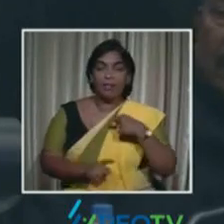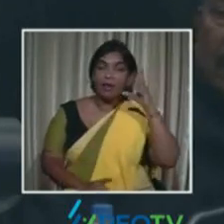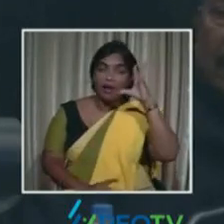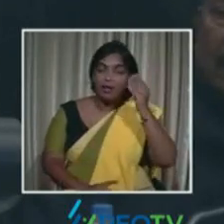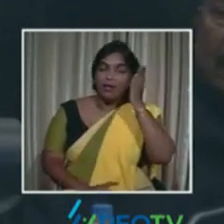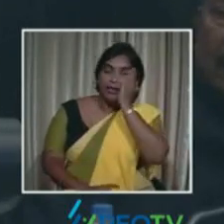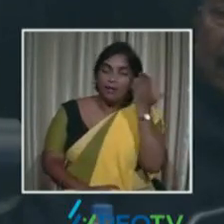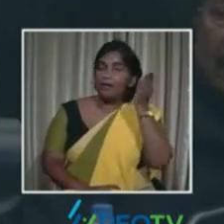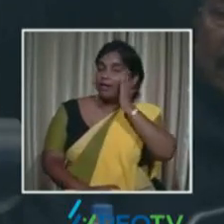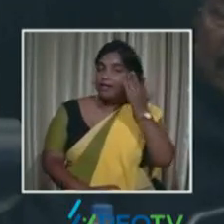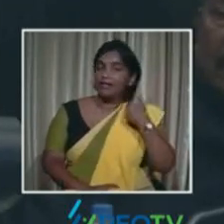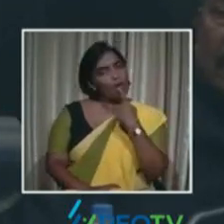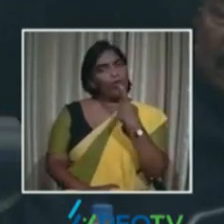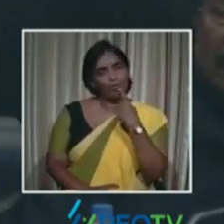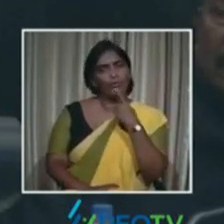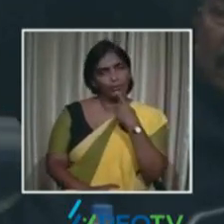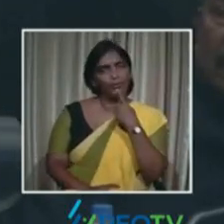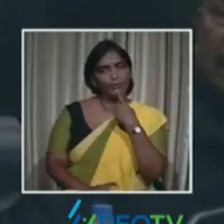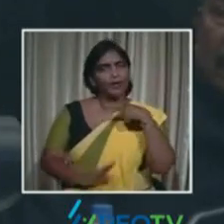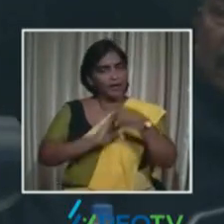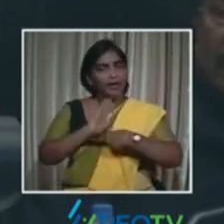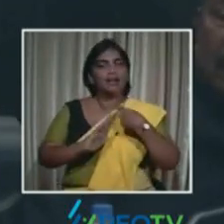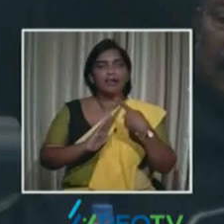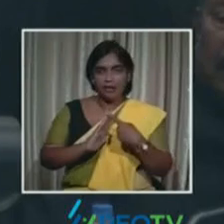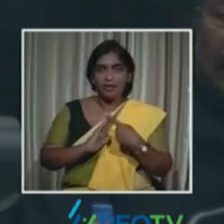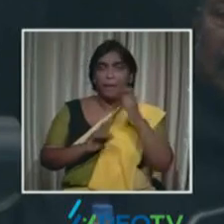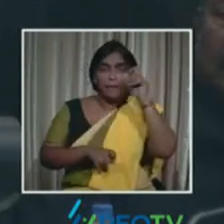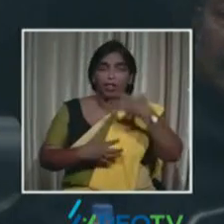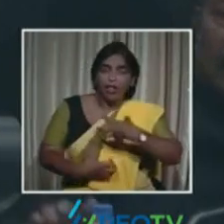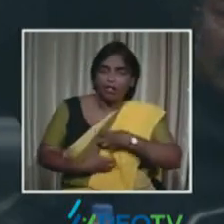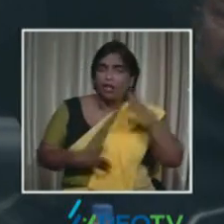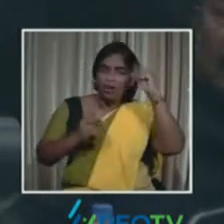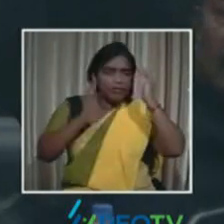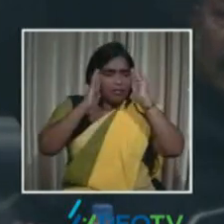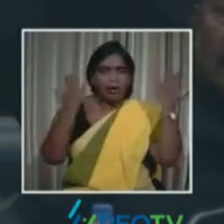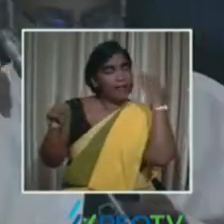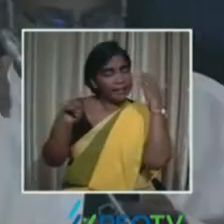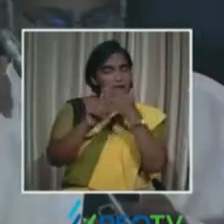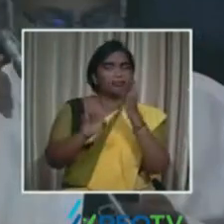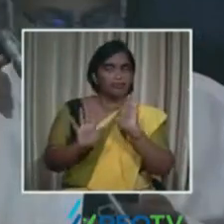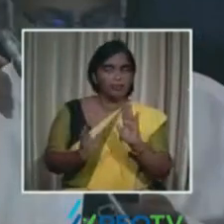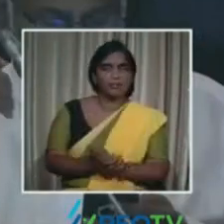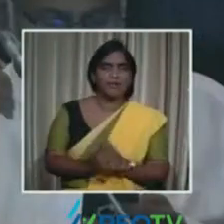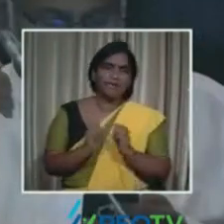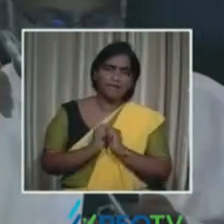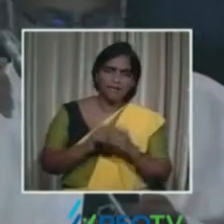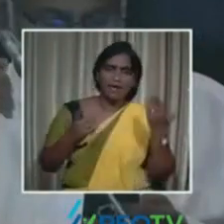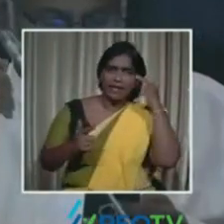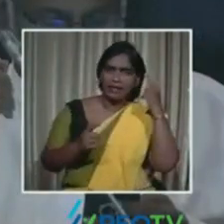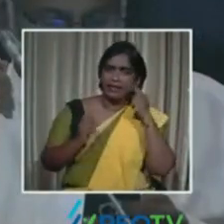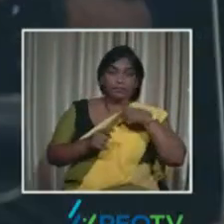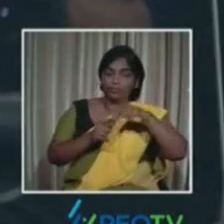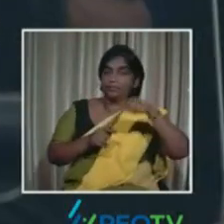නිදා ගන්න නැතුව මේවා ගැන හිතනවලු. ඔව්. මේ රටේ මිනිස්සු විඳින දුක ගැන අපි රෑ නොනිදා හිතනවා තමයි. ඔය ඕන්නෙ දේවල් ගැන හිත